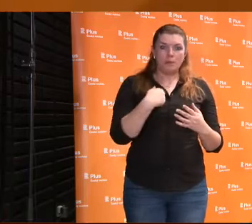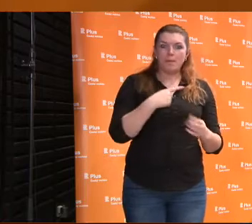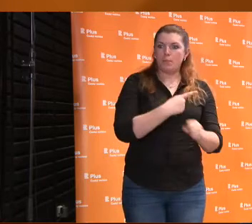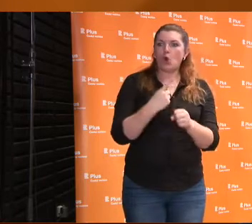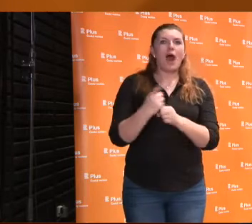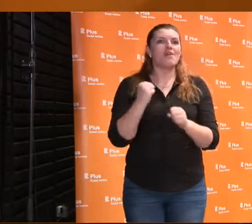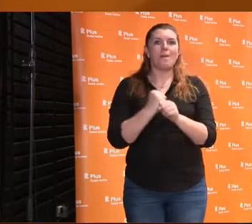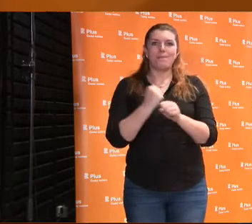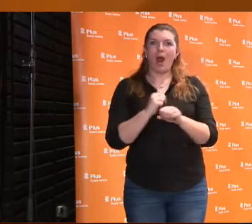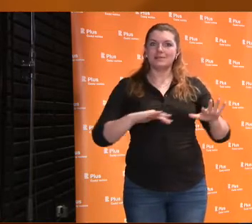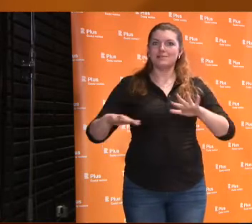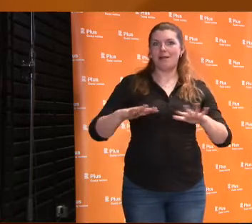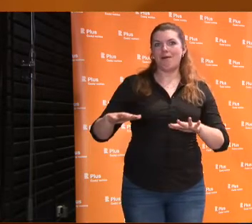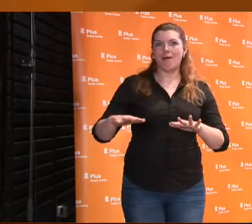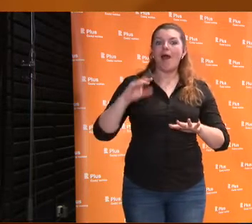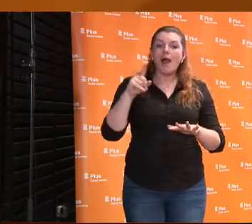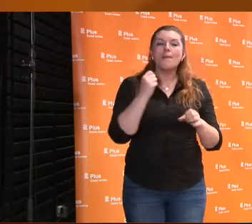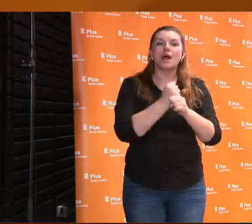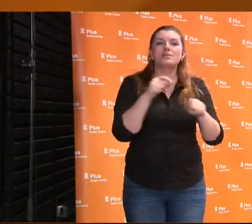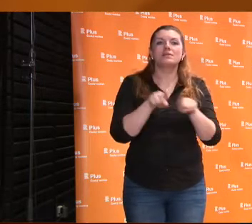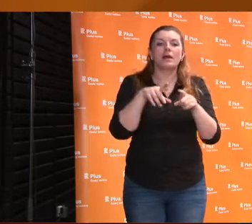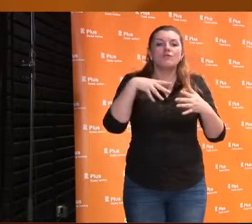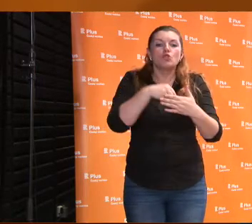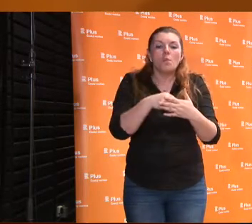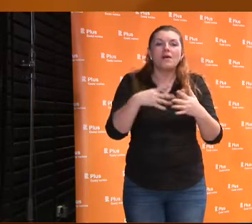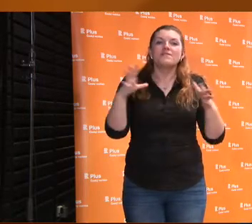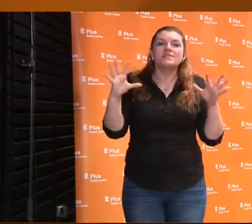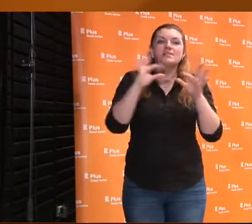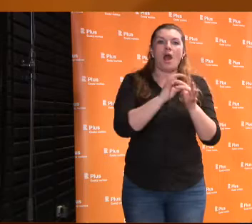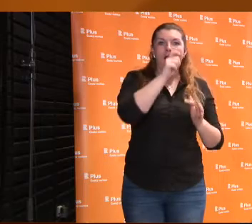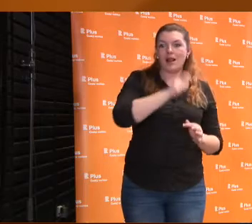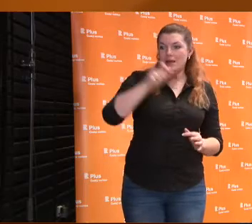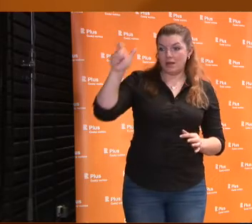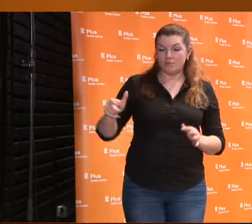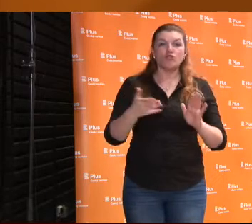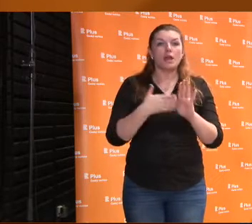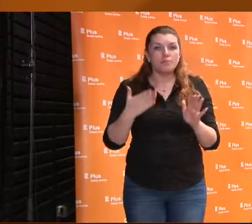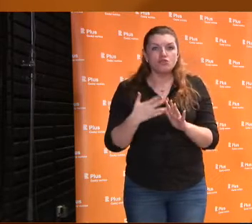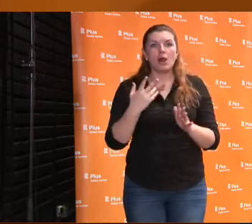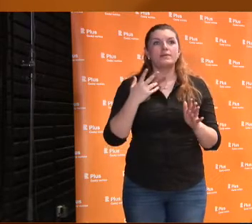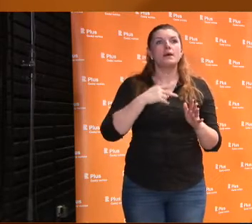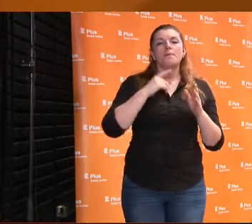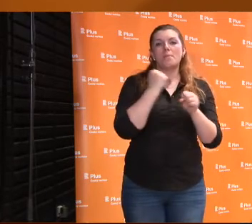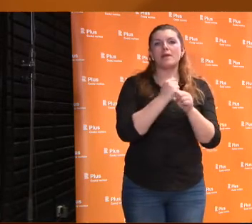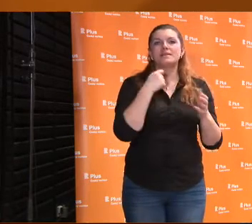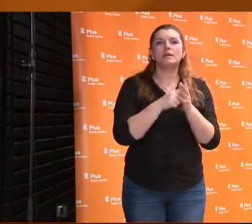trhu, ale je to taky vztah mezi lidmi. To znamená, existují například pečovatelské profese, které v současné